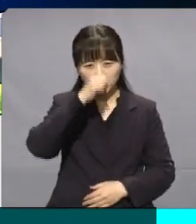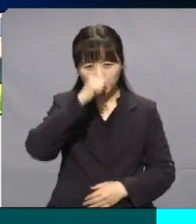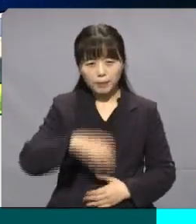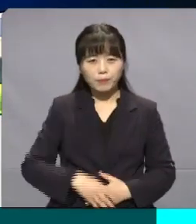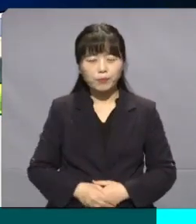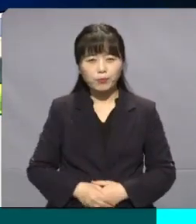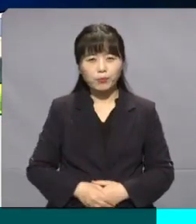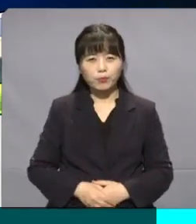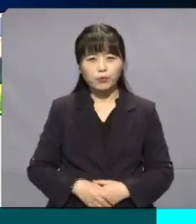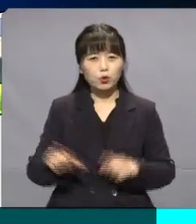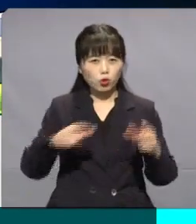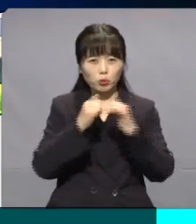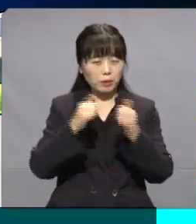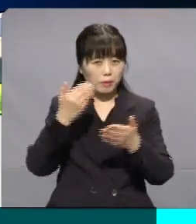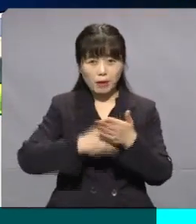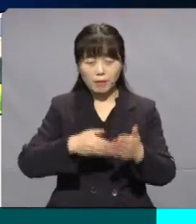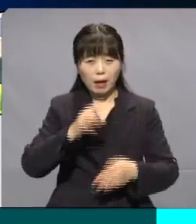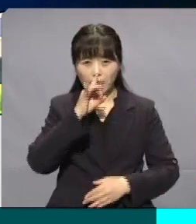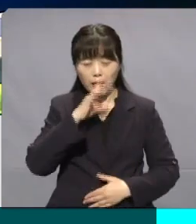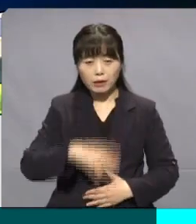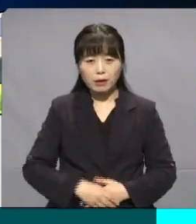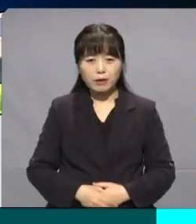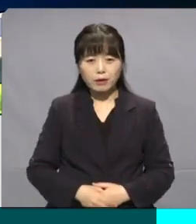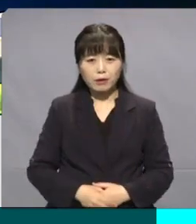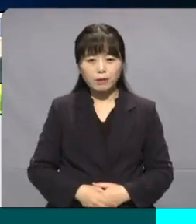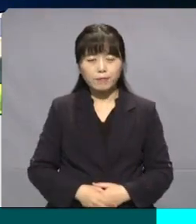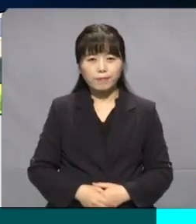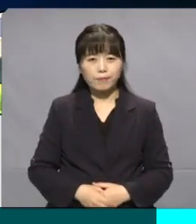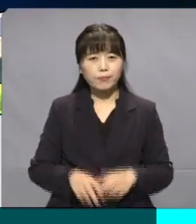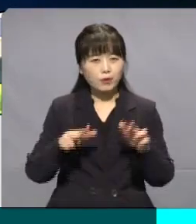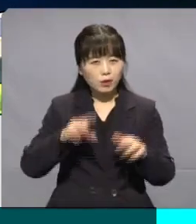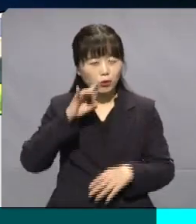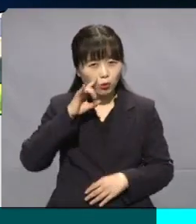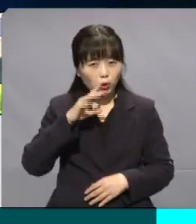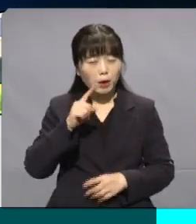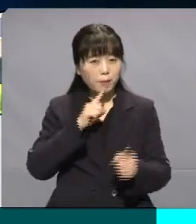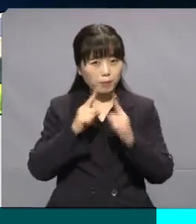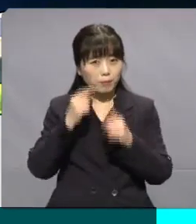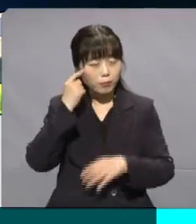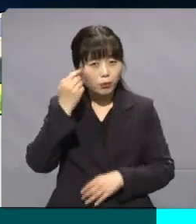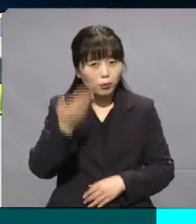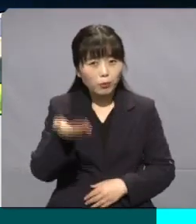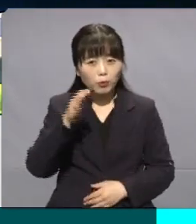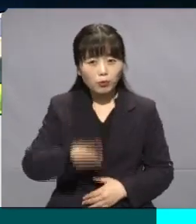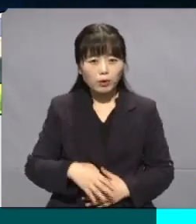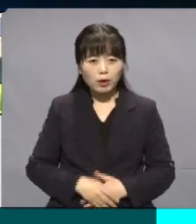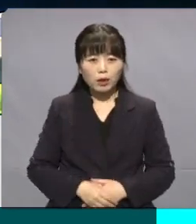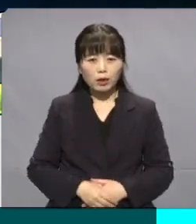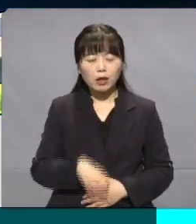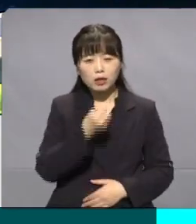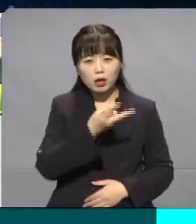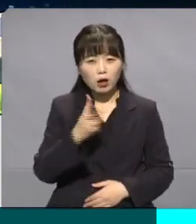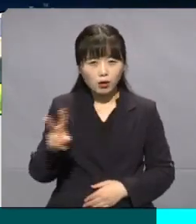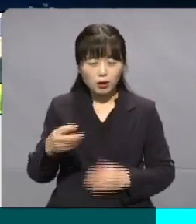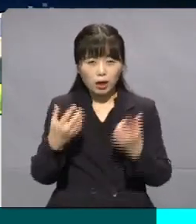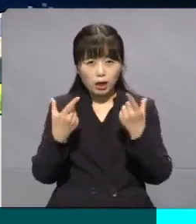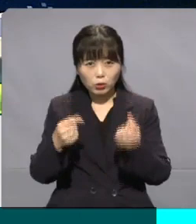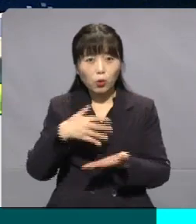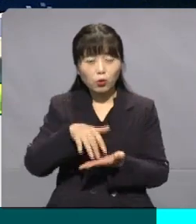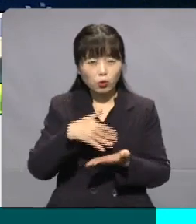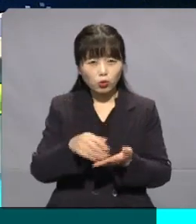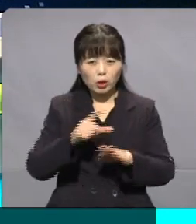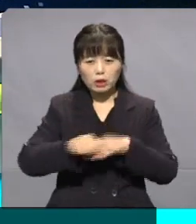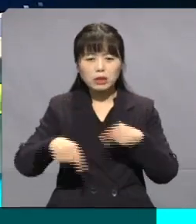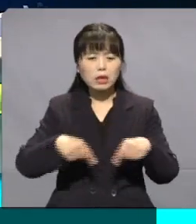배제되면 안 되니까. 그러니까요. 예. 자, 지금 뭐 이건 좀 궁금해서 여쭤보려고 하는데. 예. 사실 여야 동수인